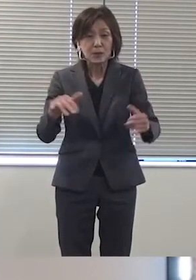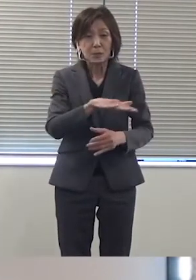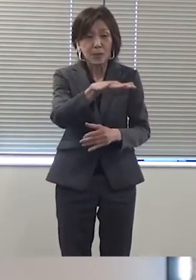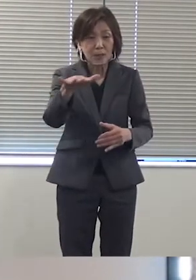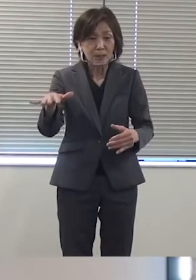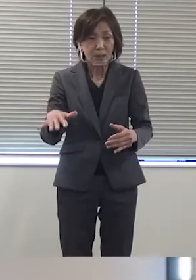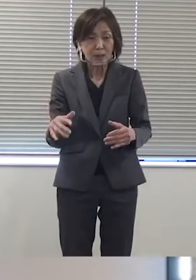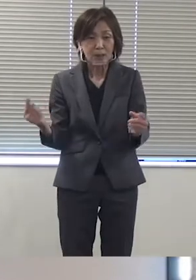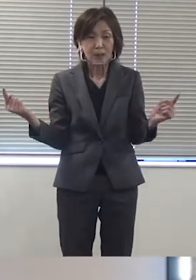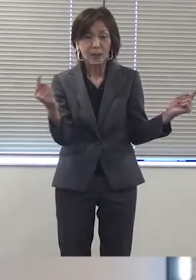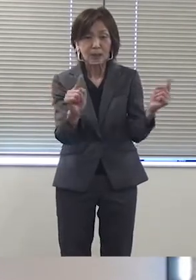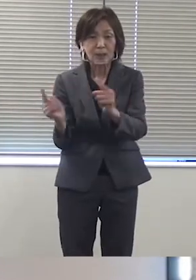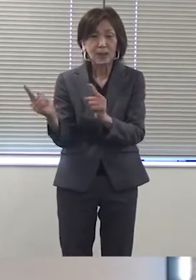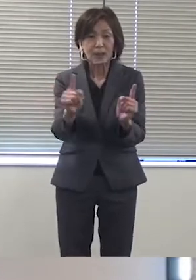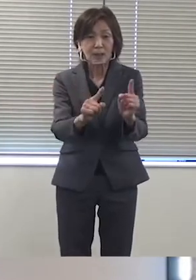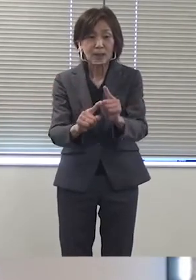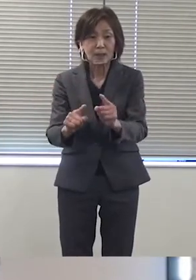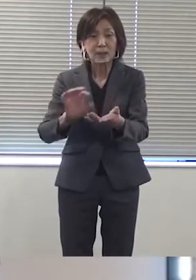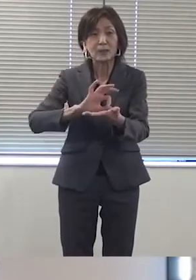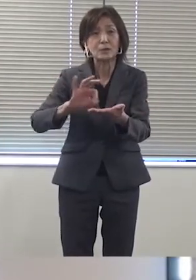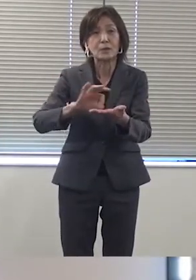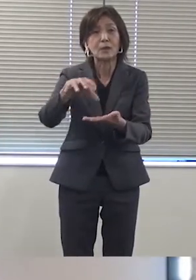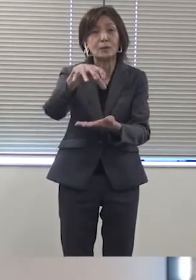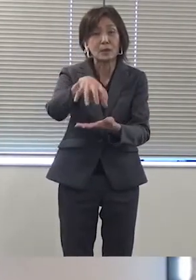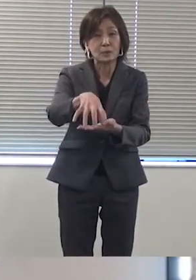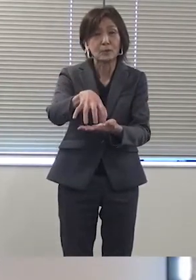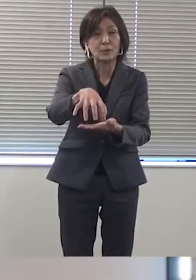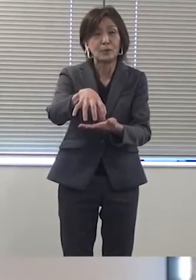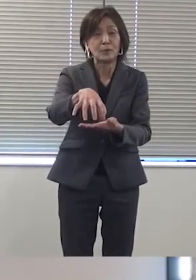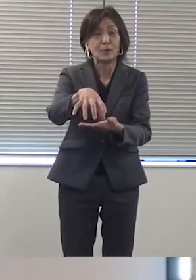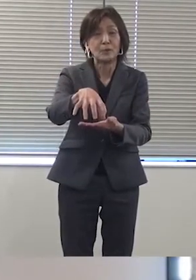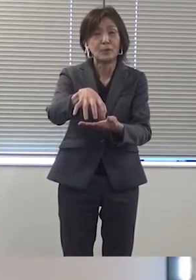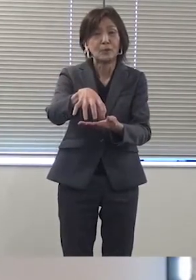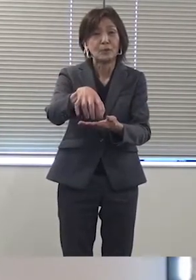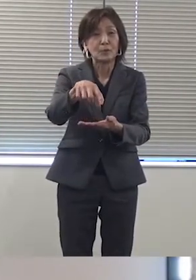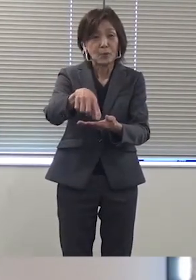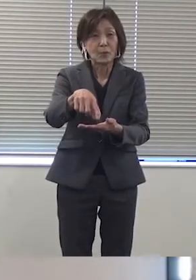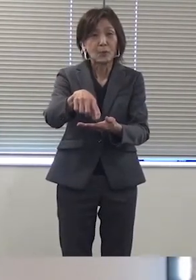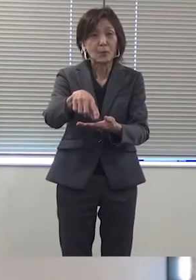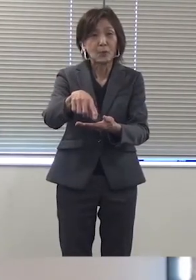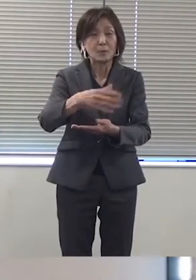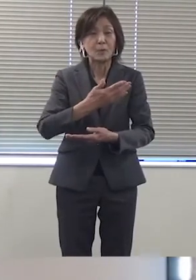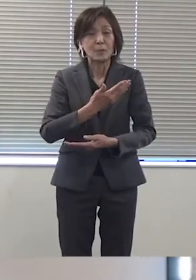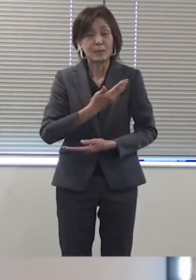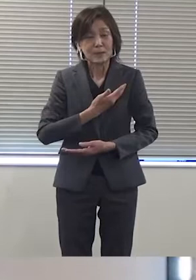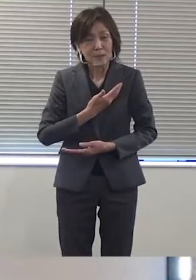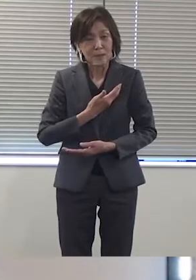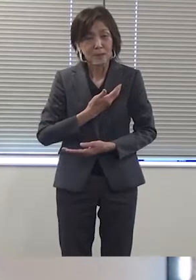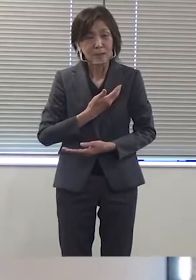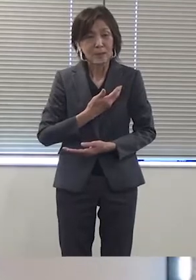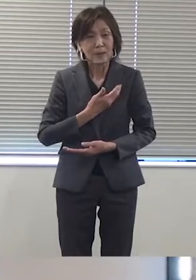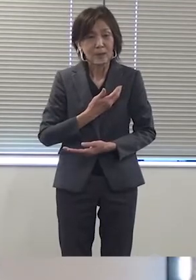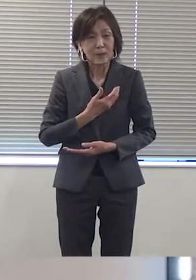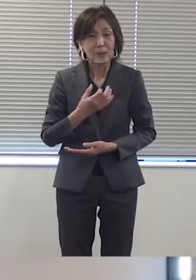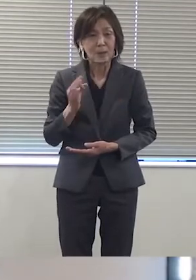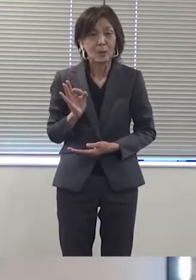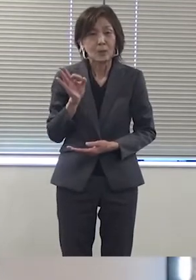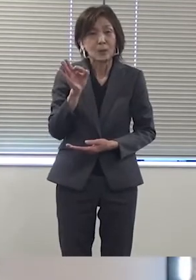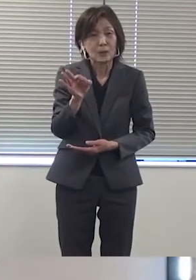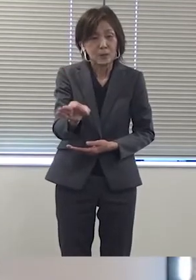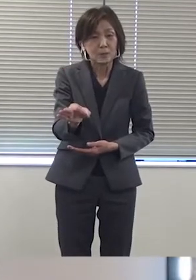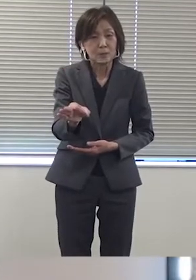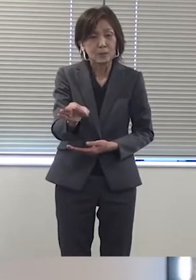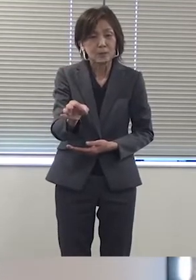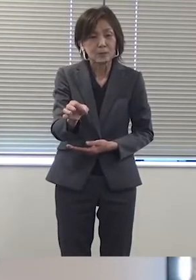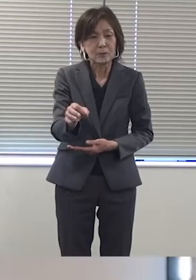らやむを得ないように出し越しますが、今回の場合は民有地の中で、我々の指導を無視してですね、違法